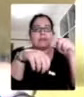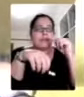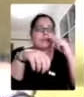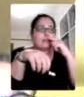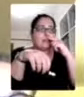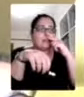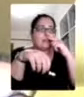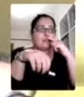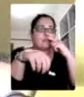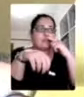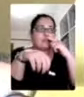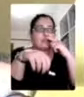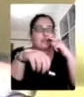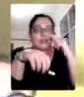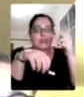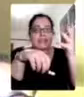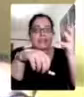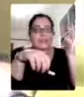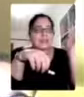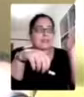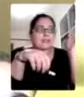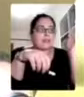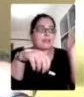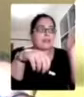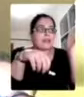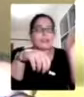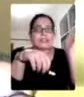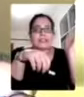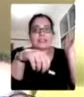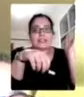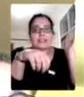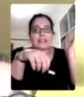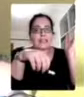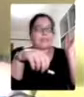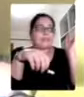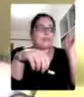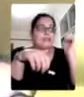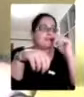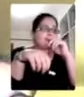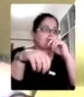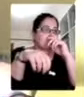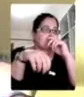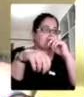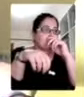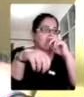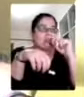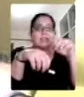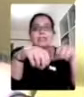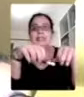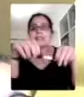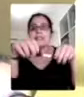benim çok eskiden arkadaşlarım. Yani 12 senelik arkadaşlarım diyelim.